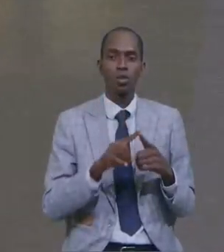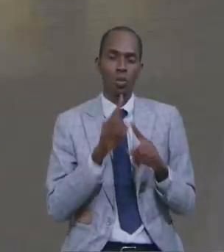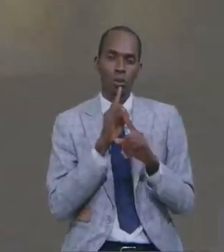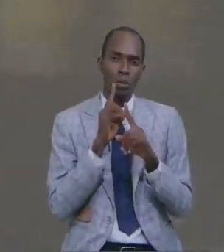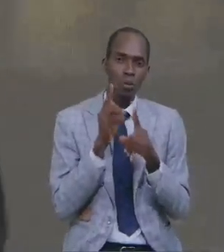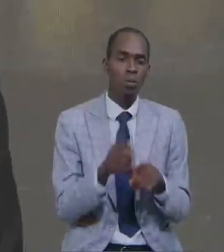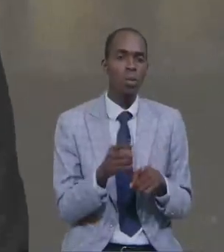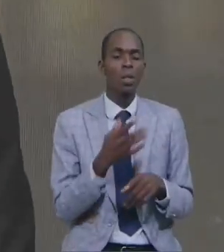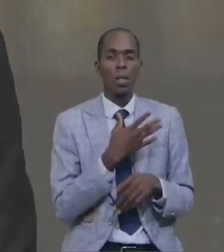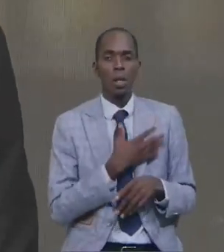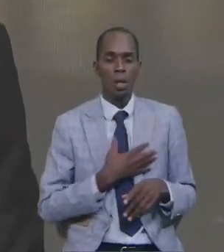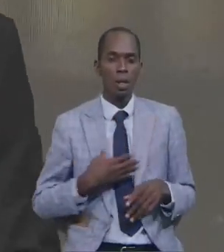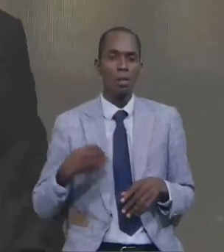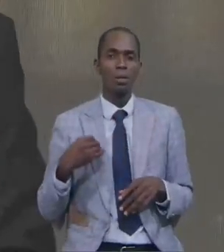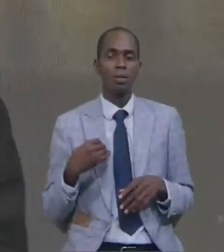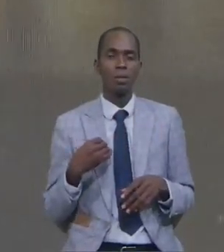m'oblige, me contraint.